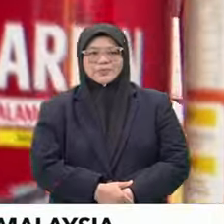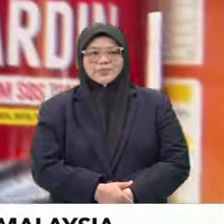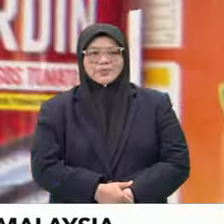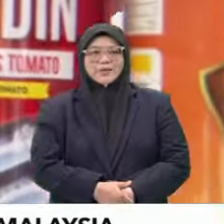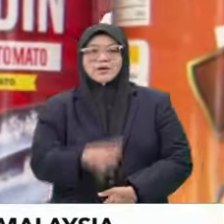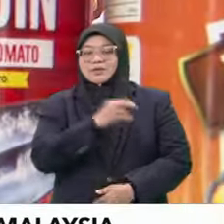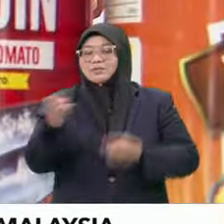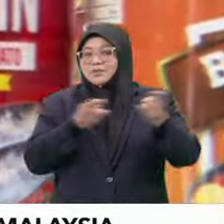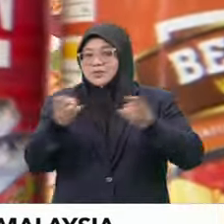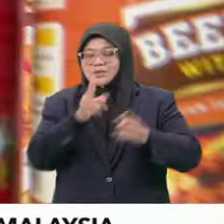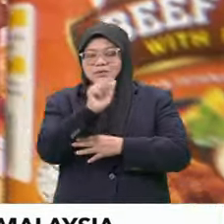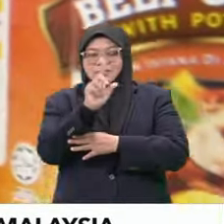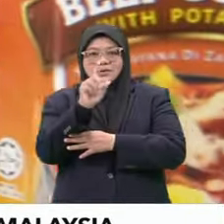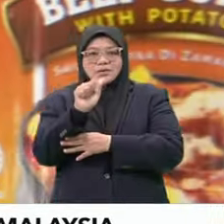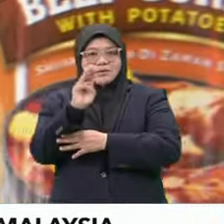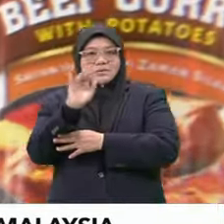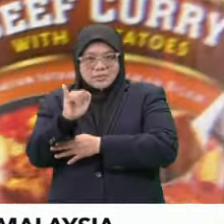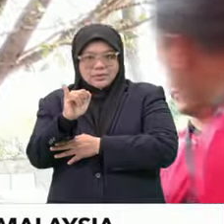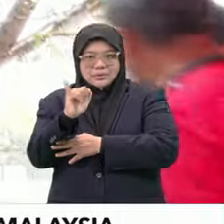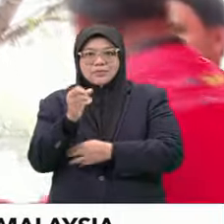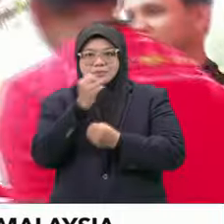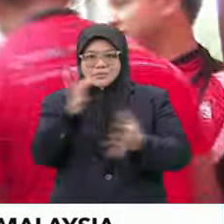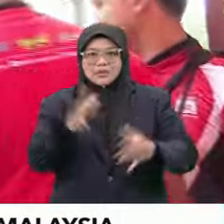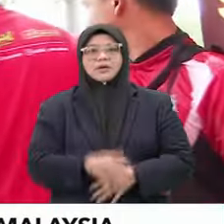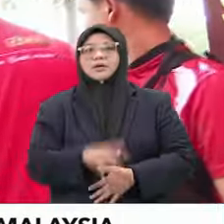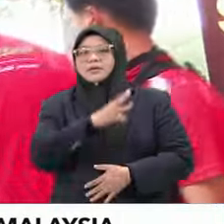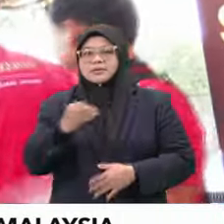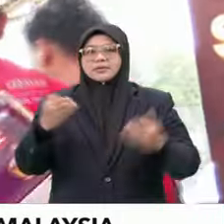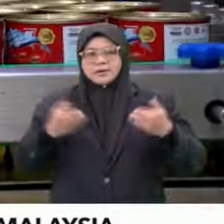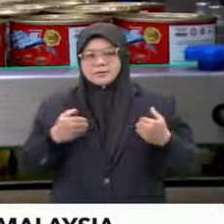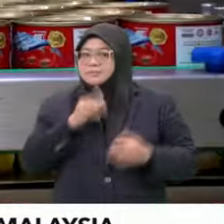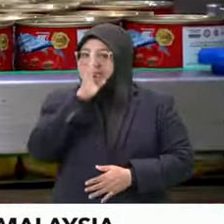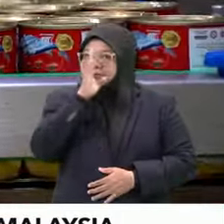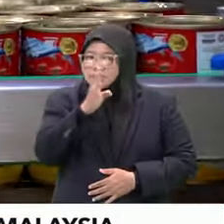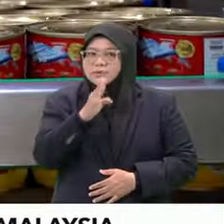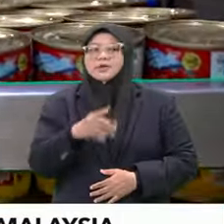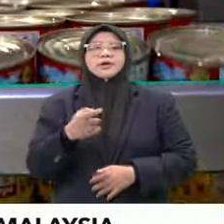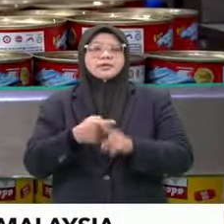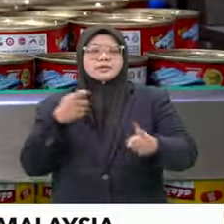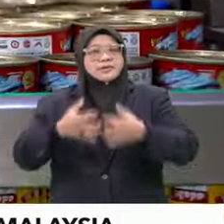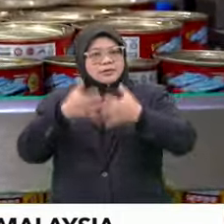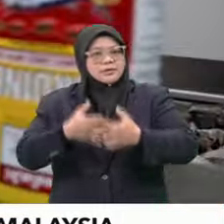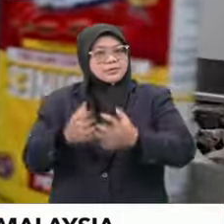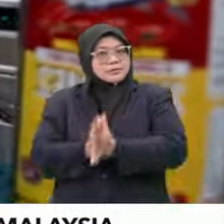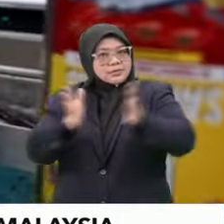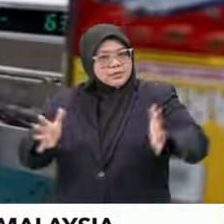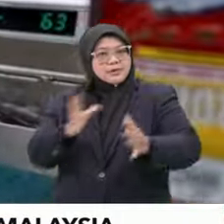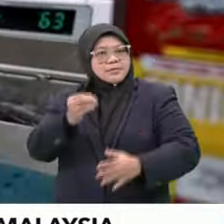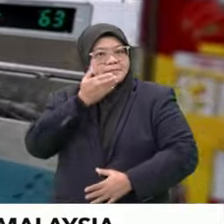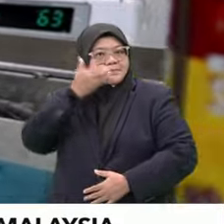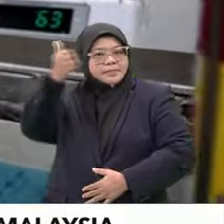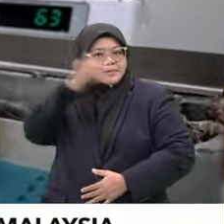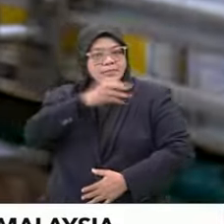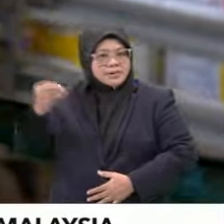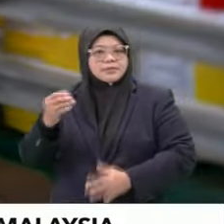Menurut pengurus produk Adabi, Muhammad Azwar Aizam, ia dihasilkan secara terus daripada kilang tempatan terbesar dan terbaik